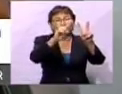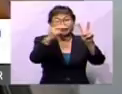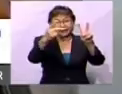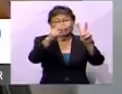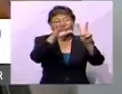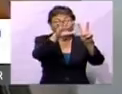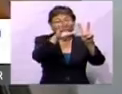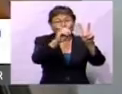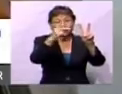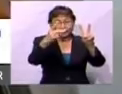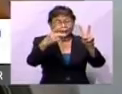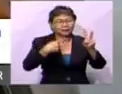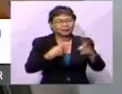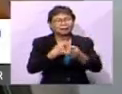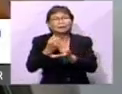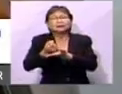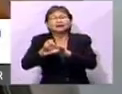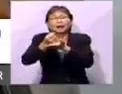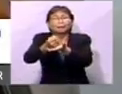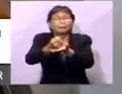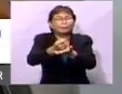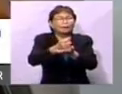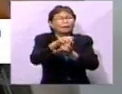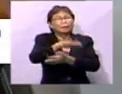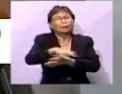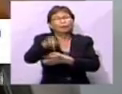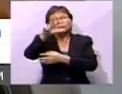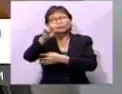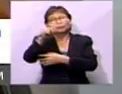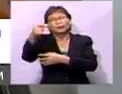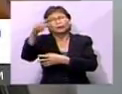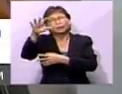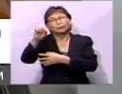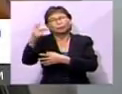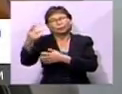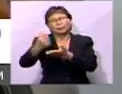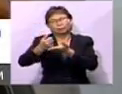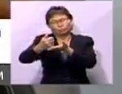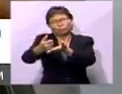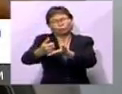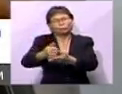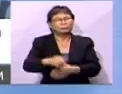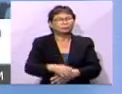RM250,000, kita bagi subsidi di situ sekitar RM30,000 hingga RM50,000.